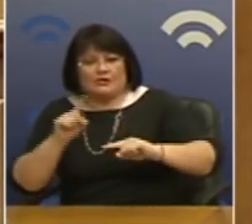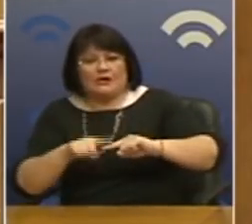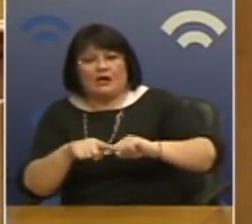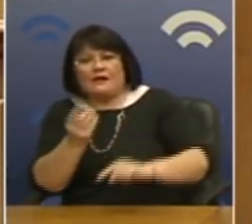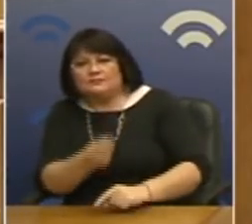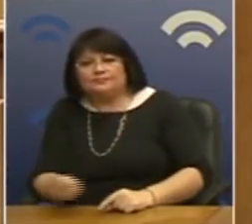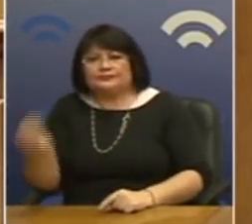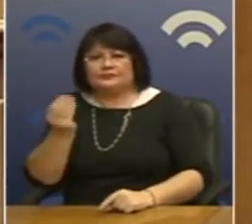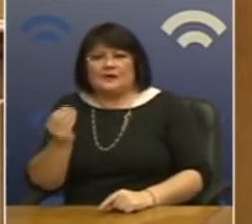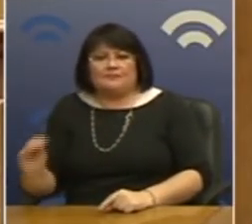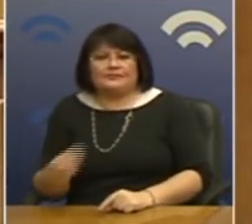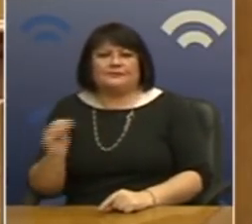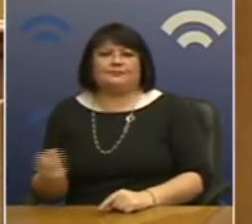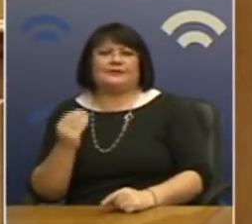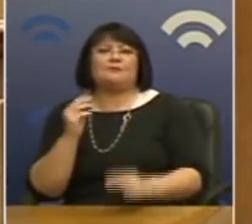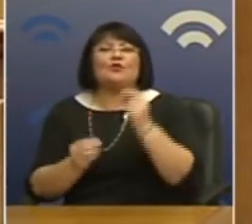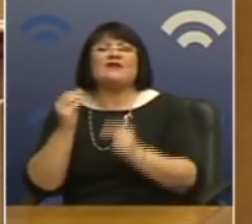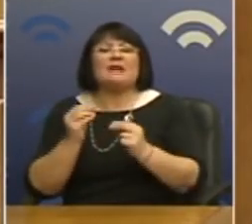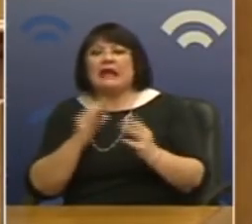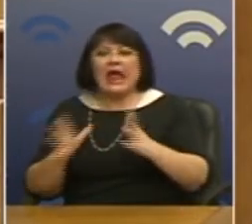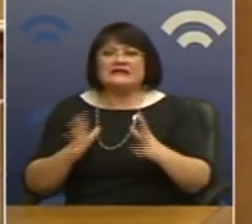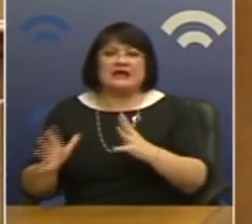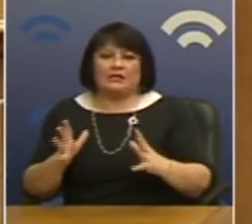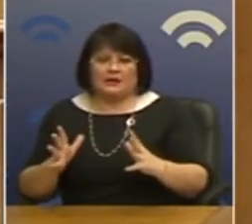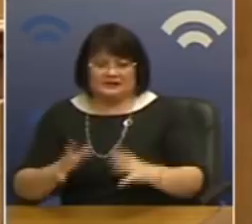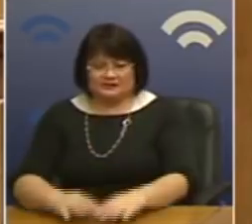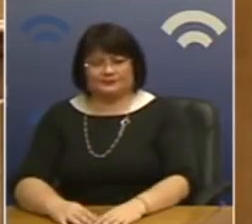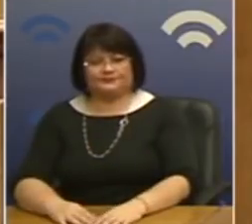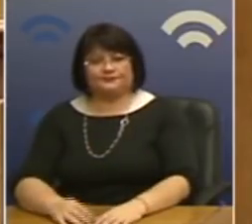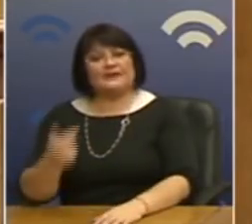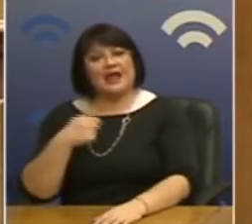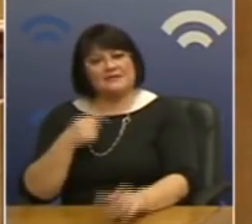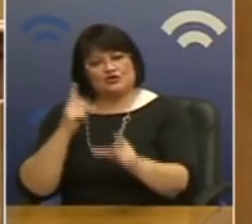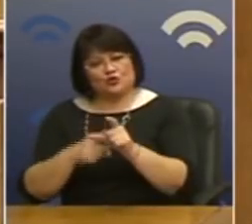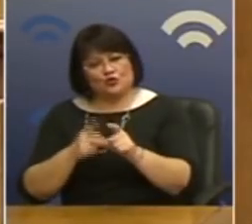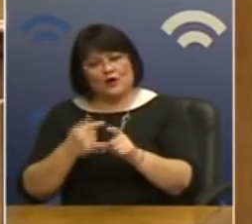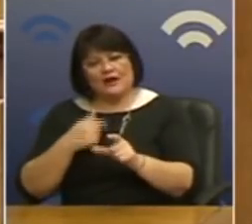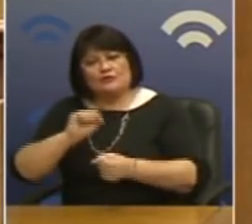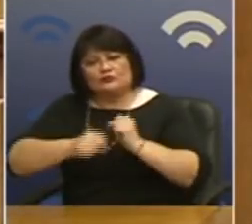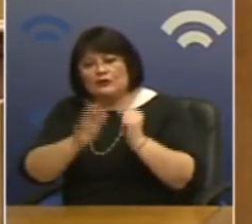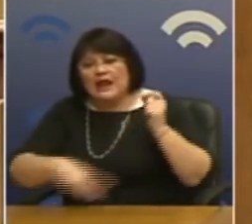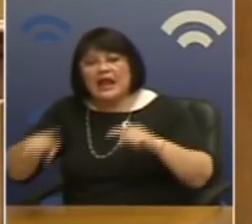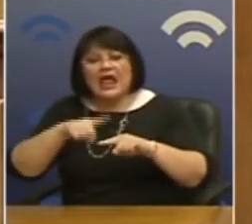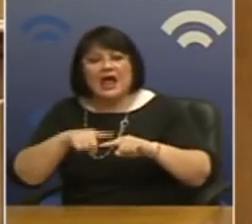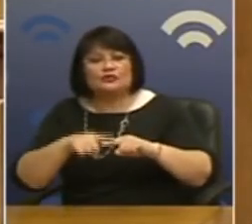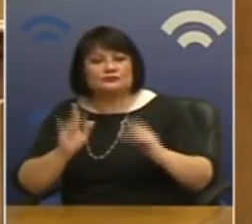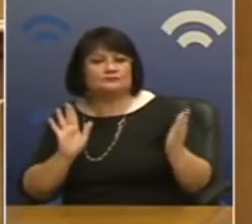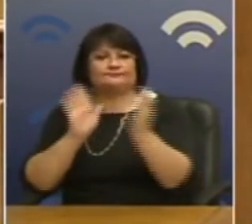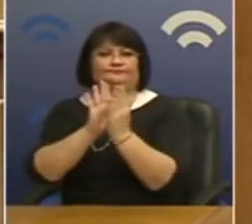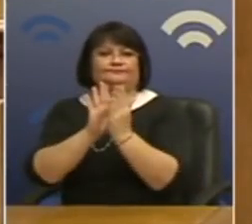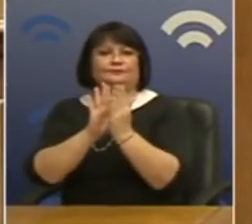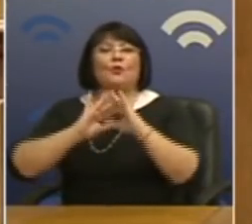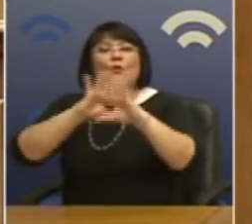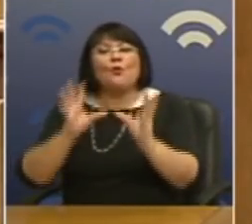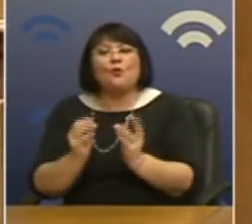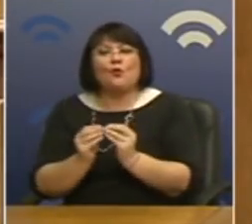ή μικρότερα προβλήματα αστάθειας. Εμείς επιδιώκουμε ο ελληνικός λαός να αντιμετωπίσει όλες αυτές